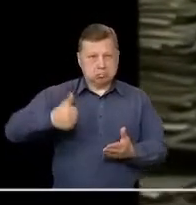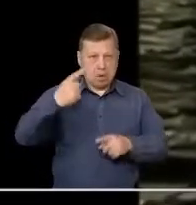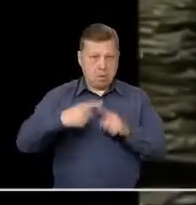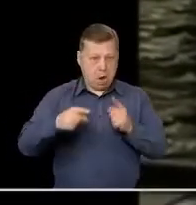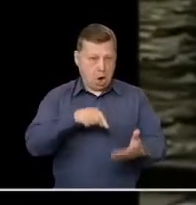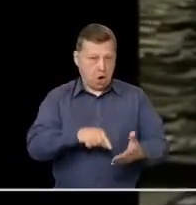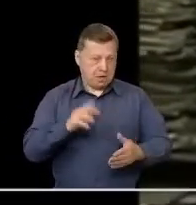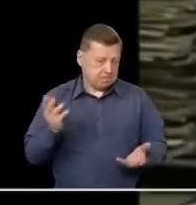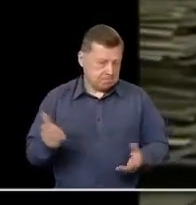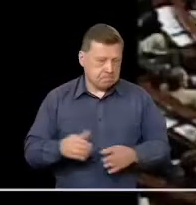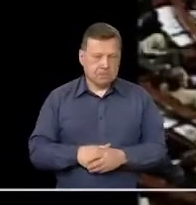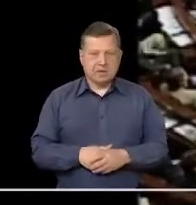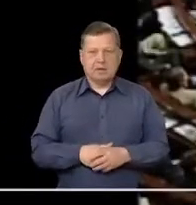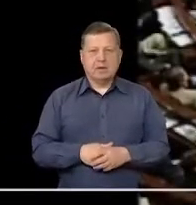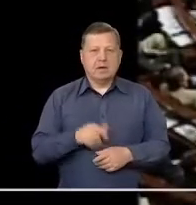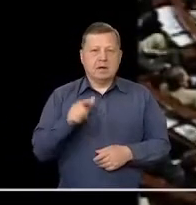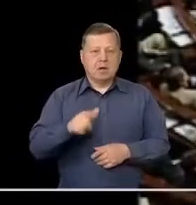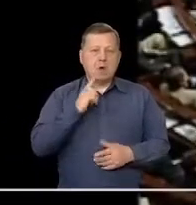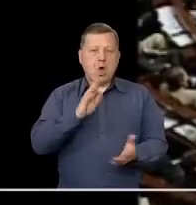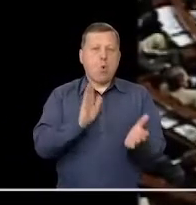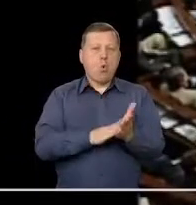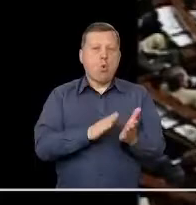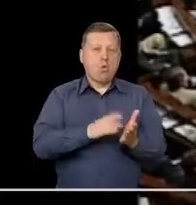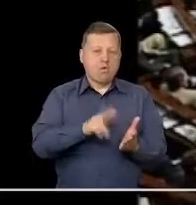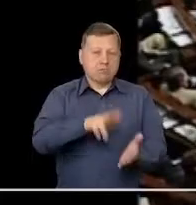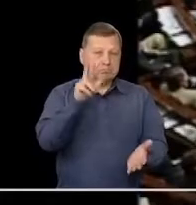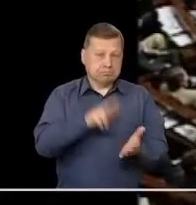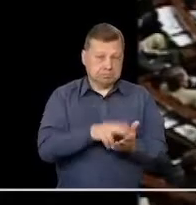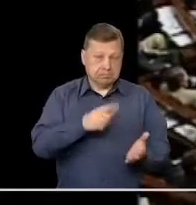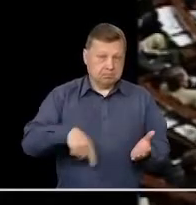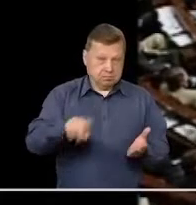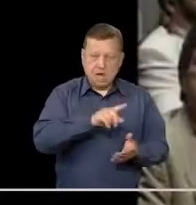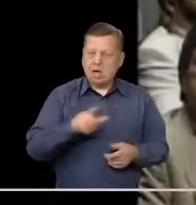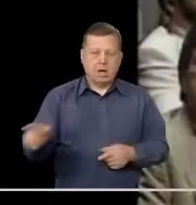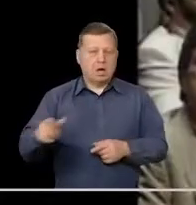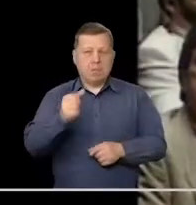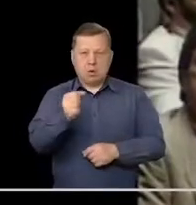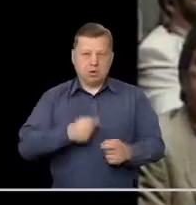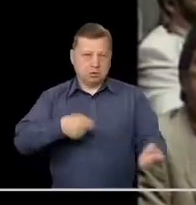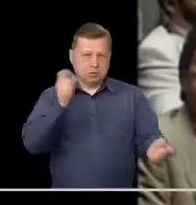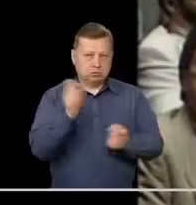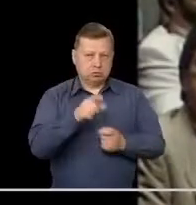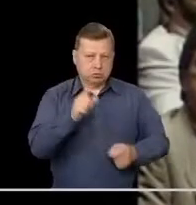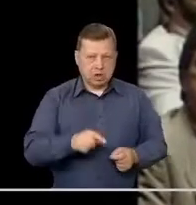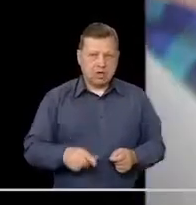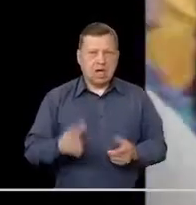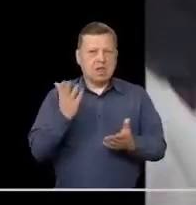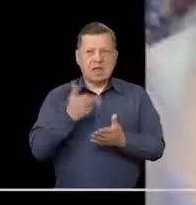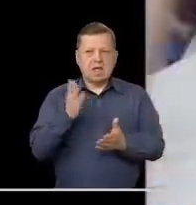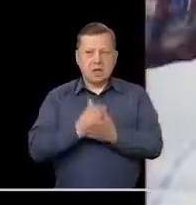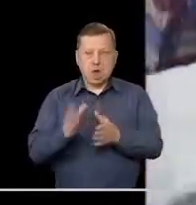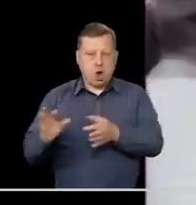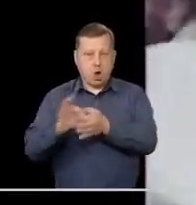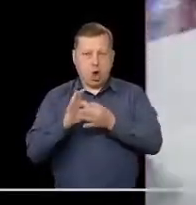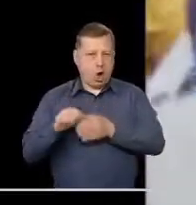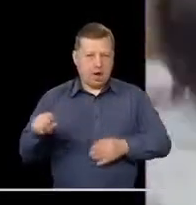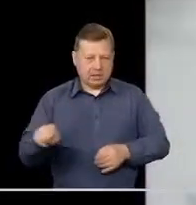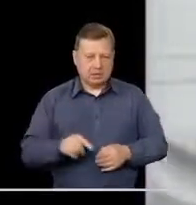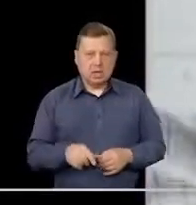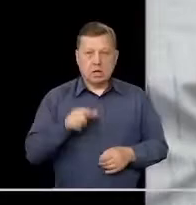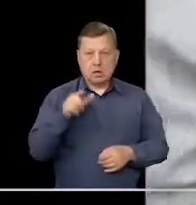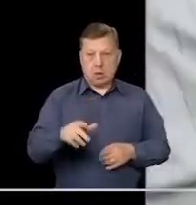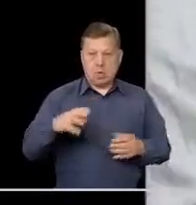polityków. Tryb realizacji uchwały lustracyjnej wywołał sprzeciw większości posłów, nie tylko z małej koalicji. Nie była to tylko